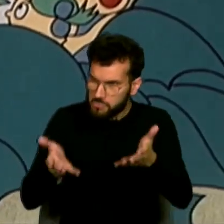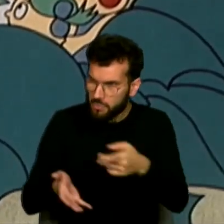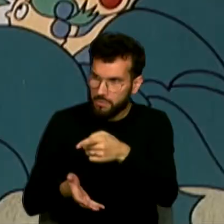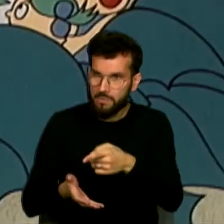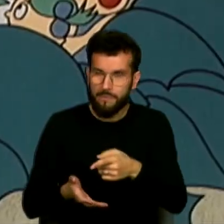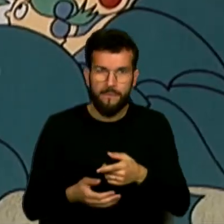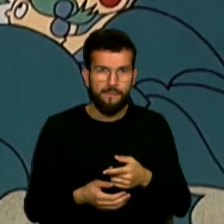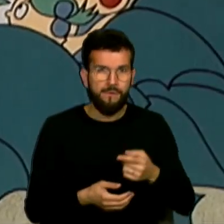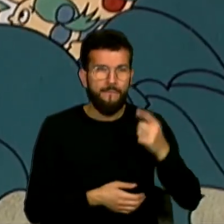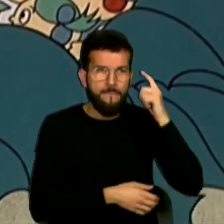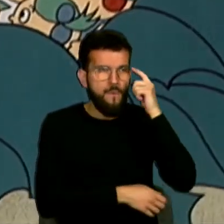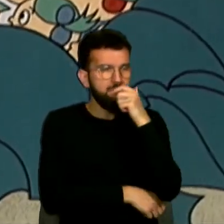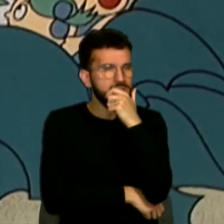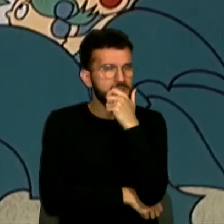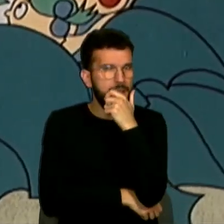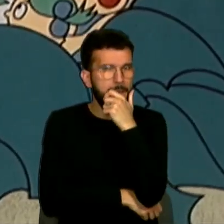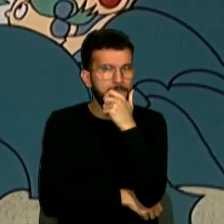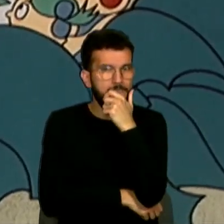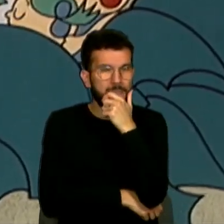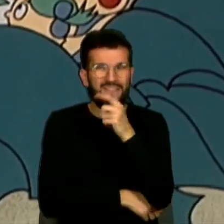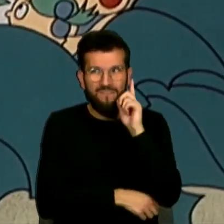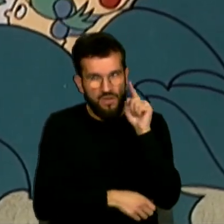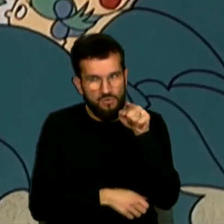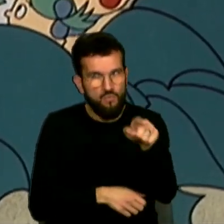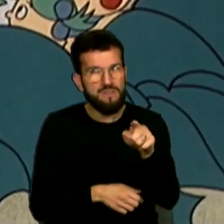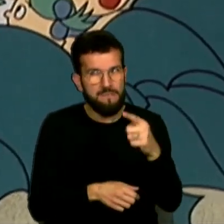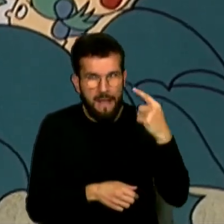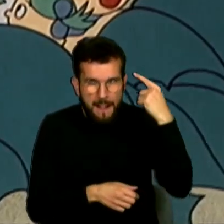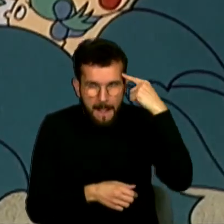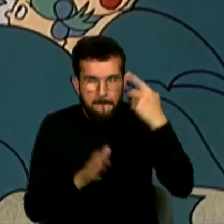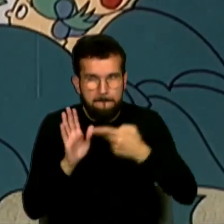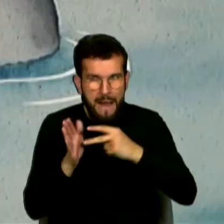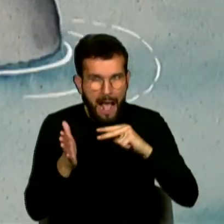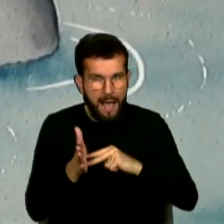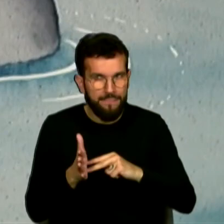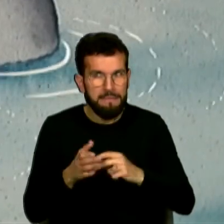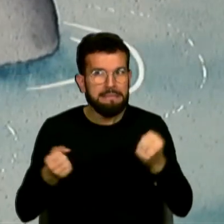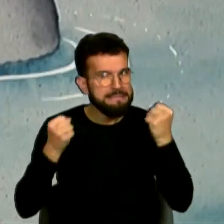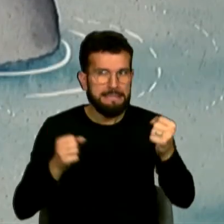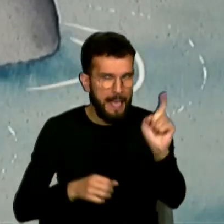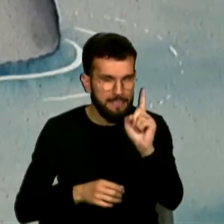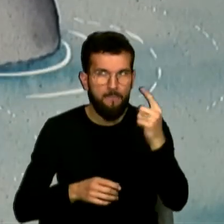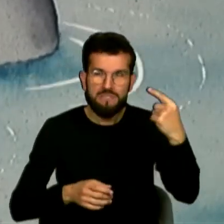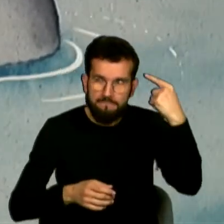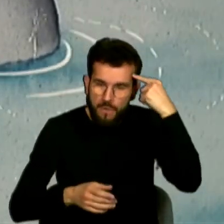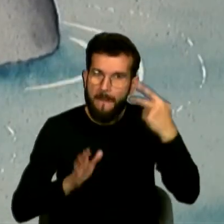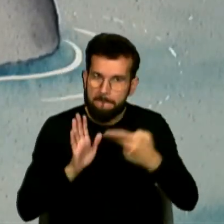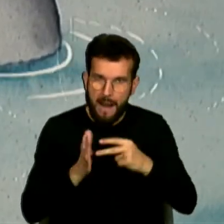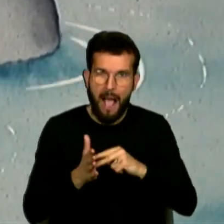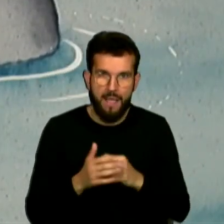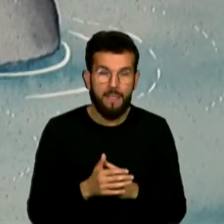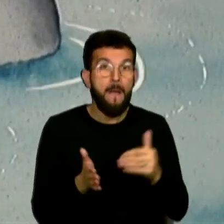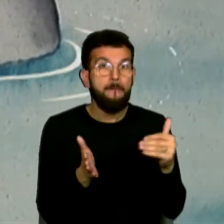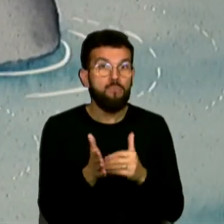začal rozmýšľať. Na hlupáka treba fígľom, nie silou. Ale na to potreboval